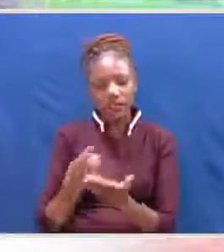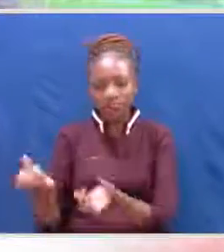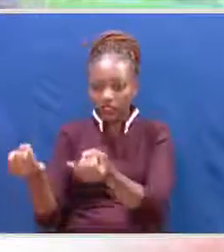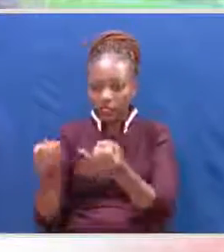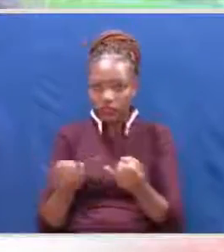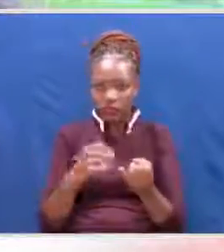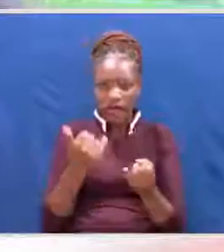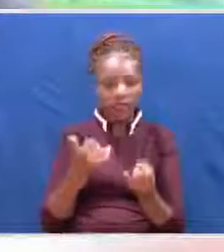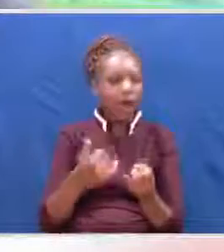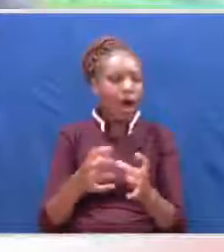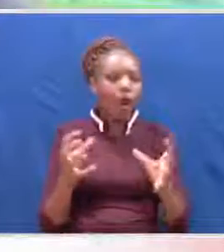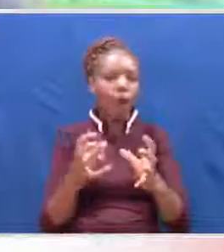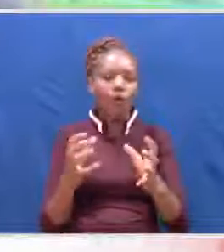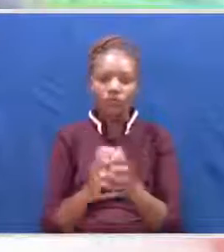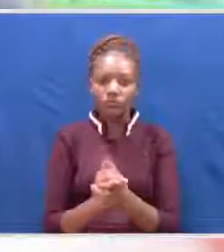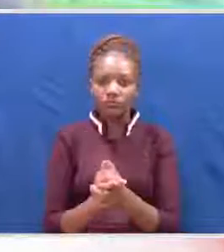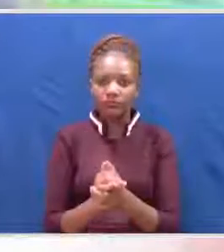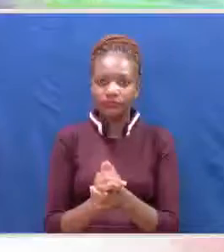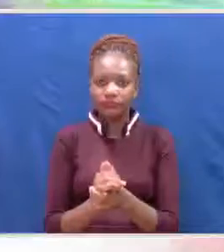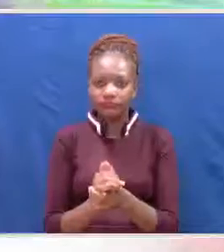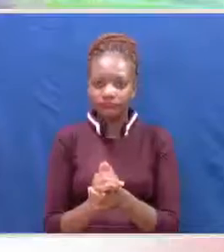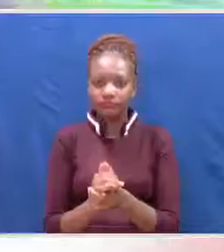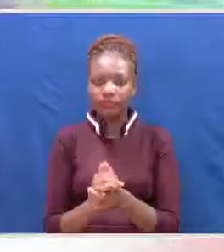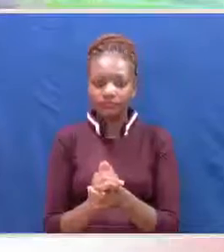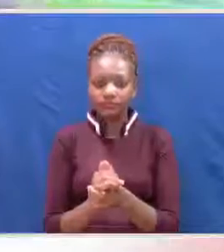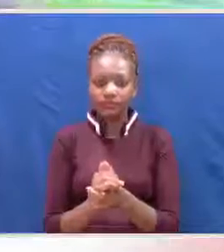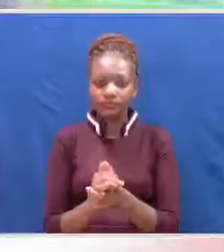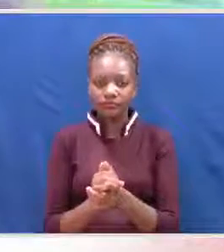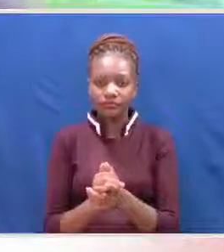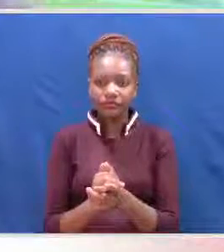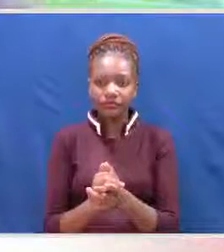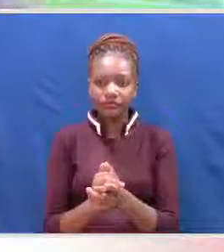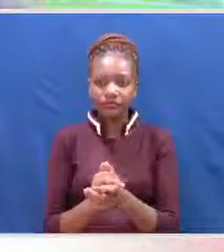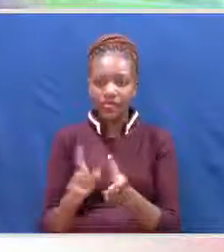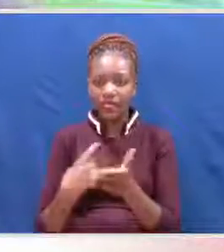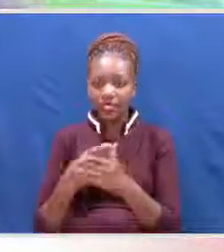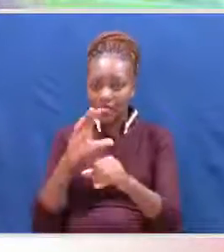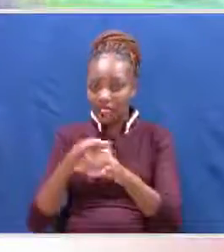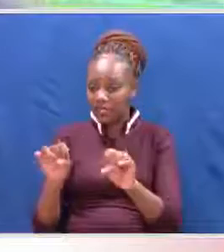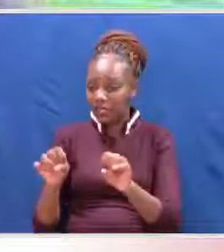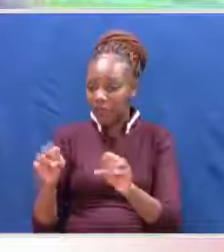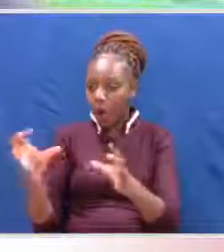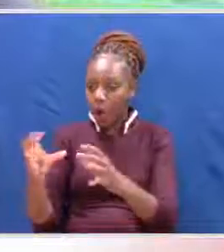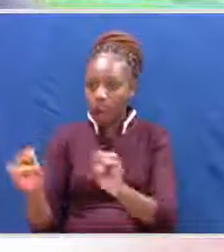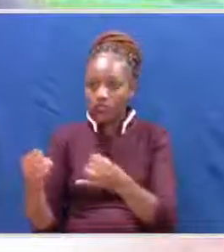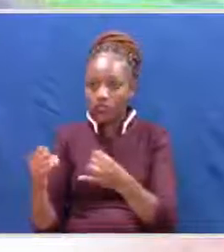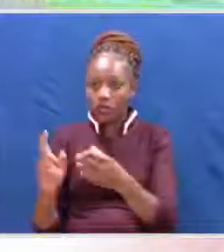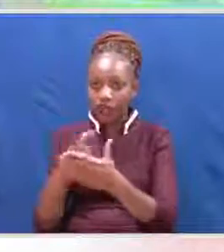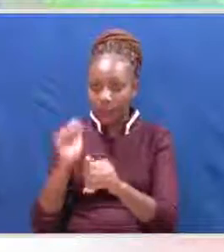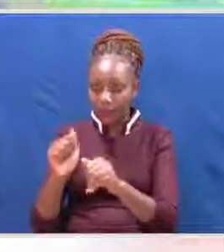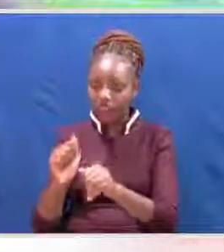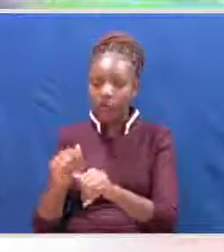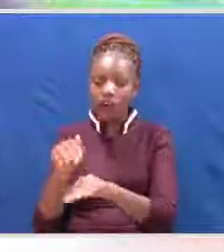alikuwa anajaribu kufuatilia lakini vile alitolewa tu akaleta coach mwingine. Unajua akifika pale pia lazima atafuata tu sheria ya